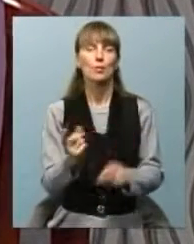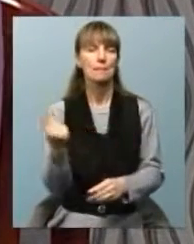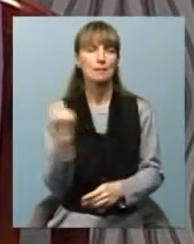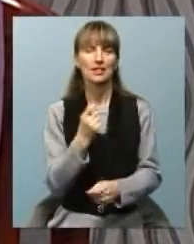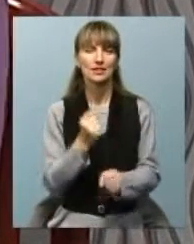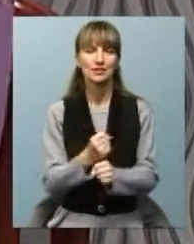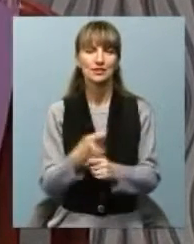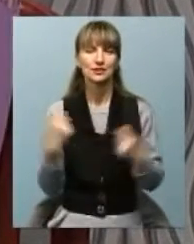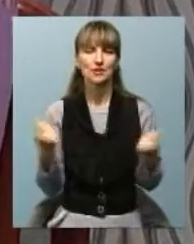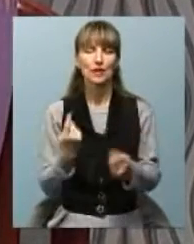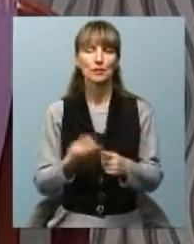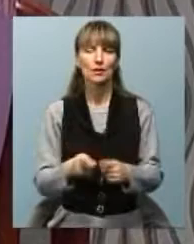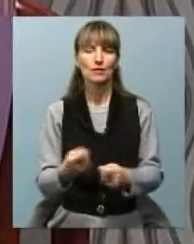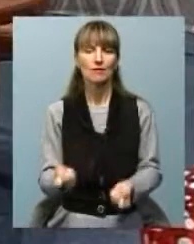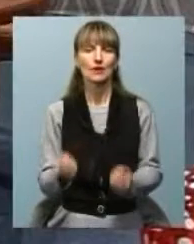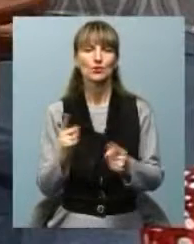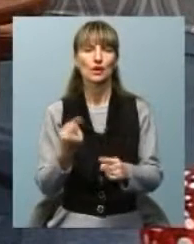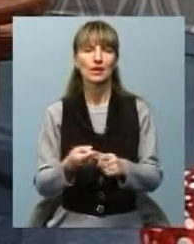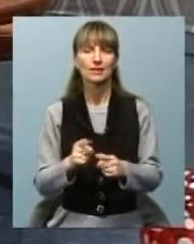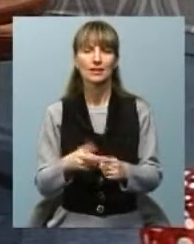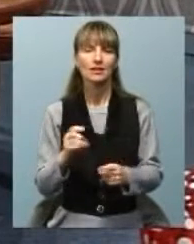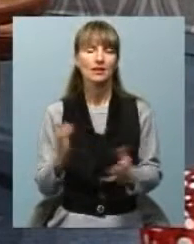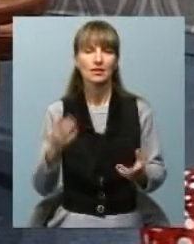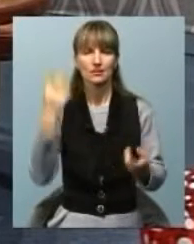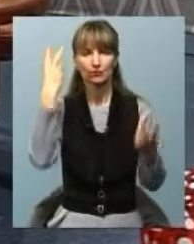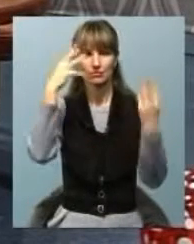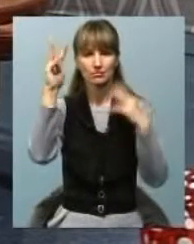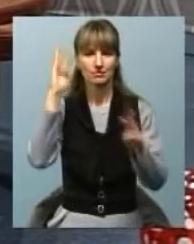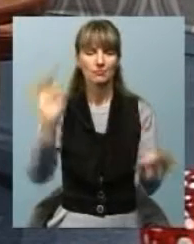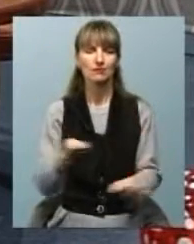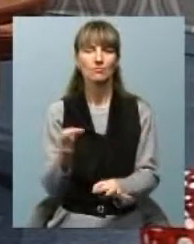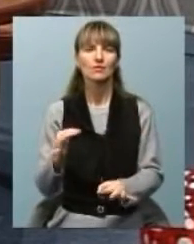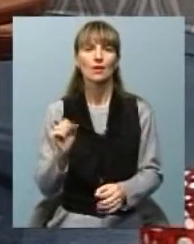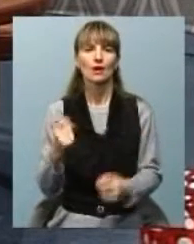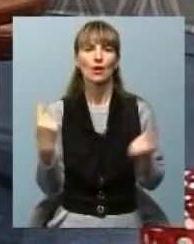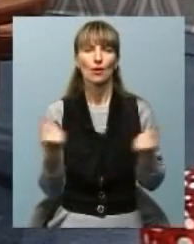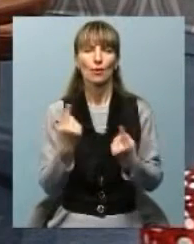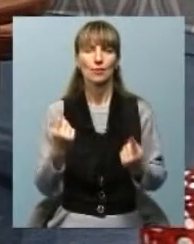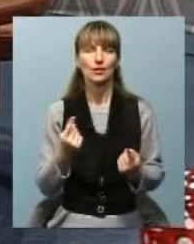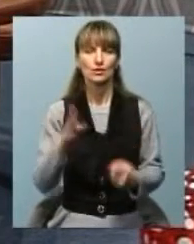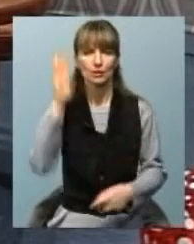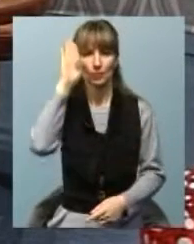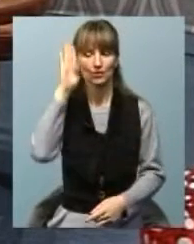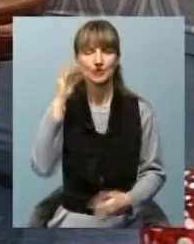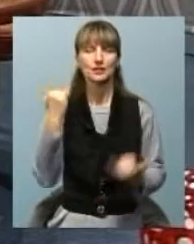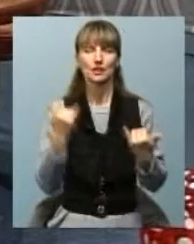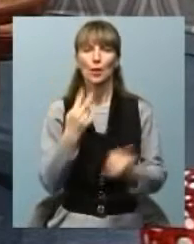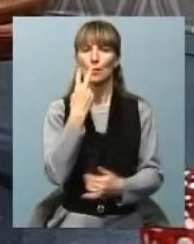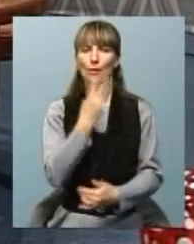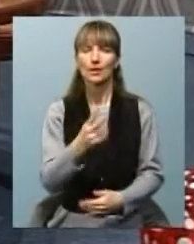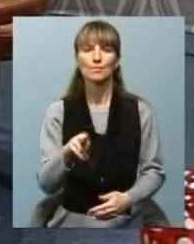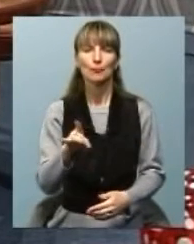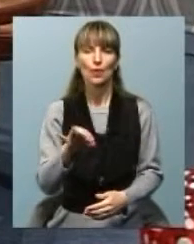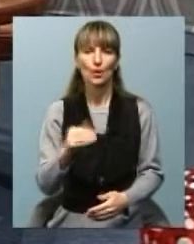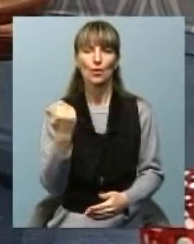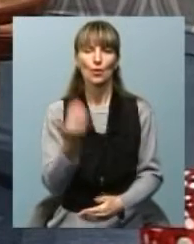першим створив джинси. Тож виявляється, до речі, що це не якийсь там дизайнер чи модельєр, а звичайний собі хлопець. От зараз і поглянемо про